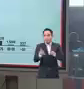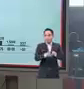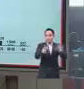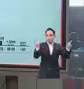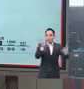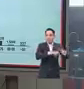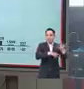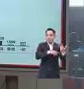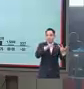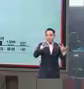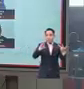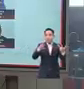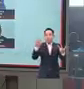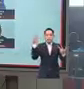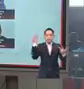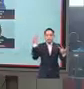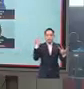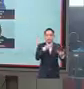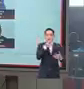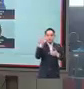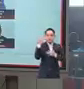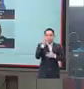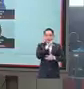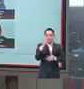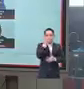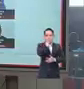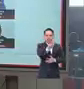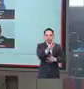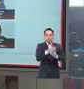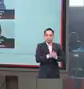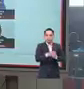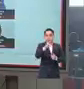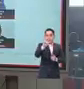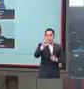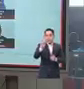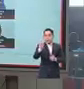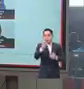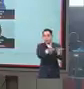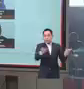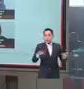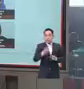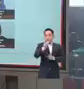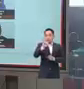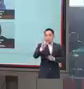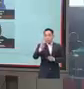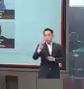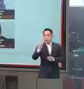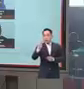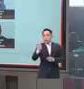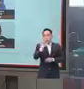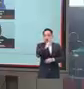yang lepas kita tunggu dan lihat kemudian ciuman ciuman agak menarik karena setuju untuk